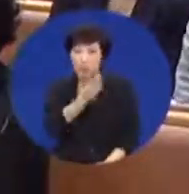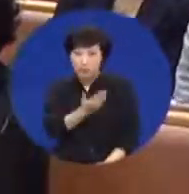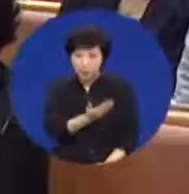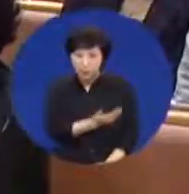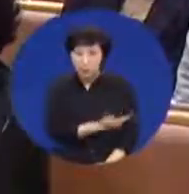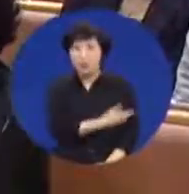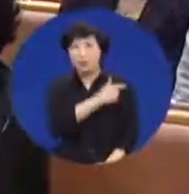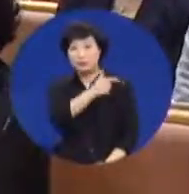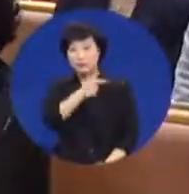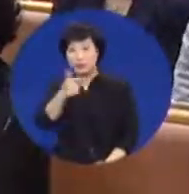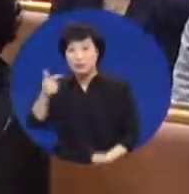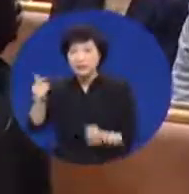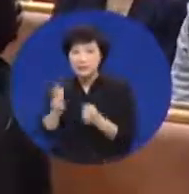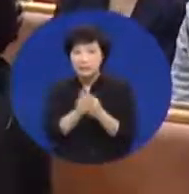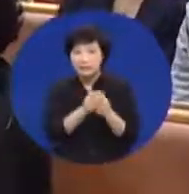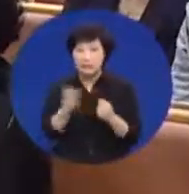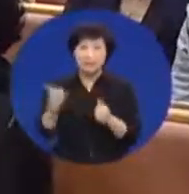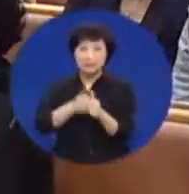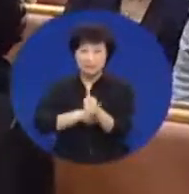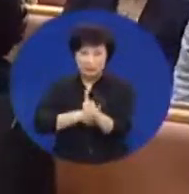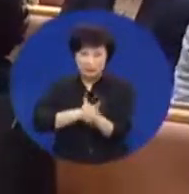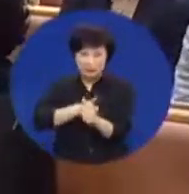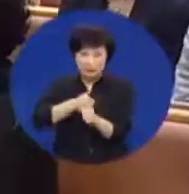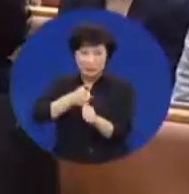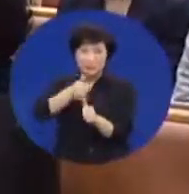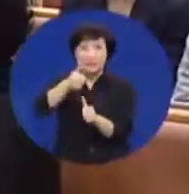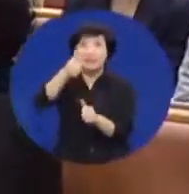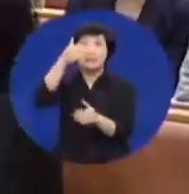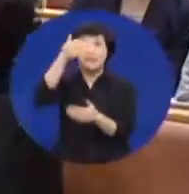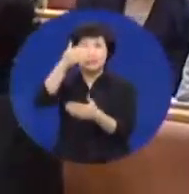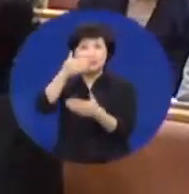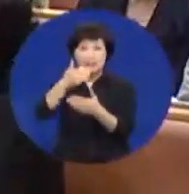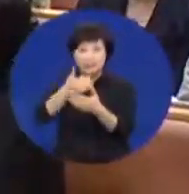주의 권능 크시니